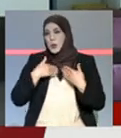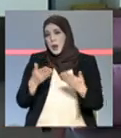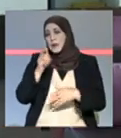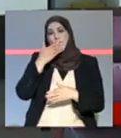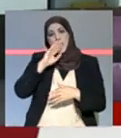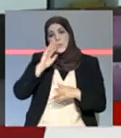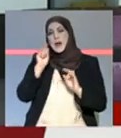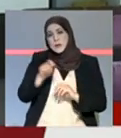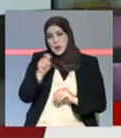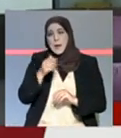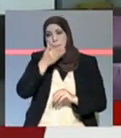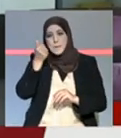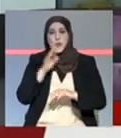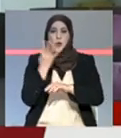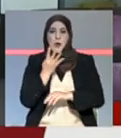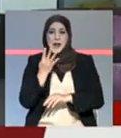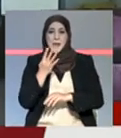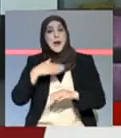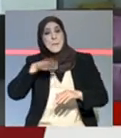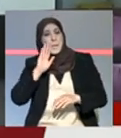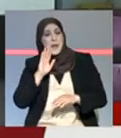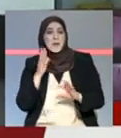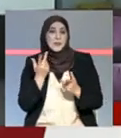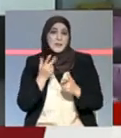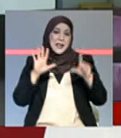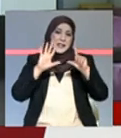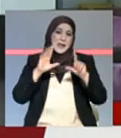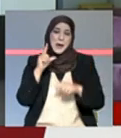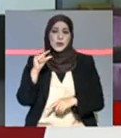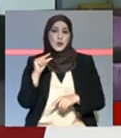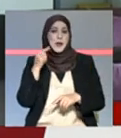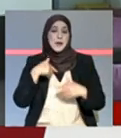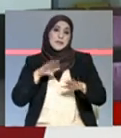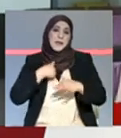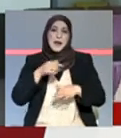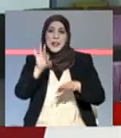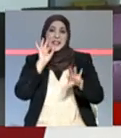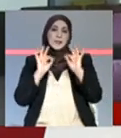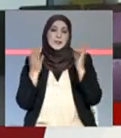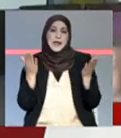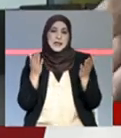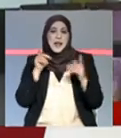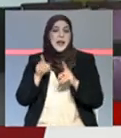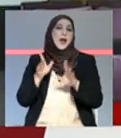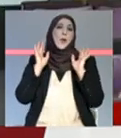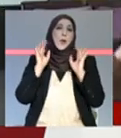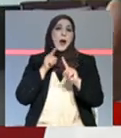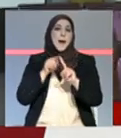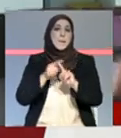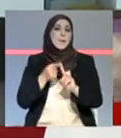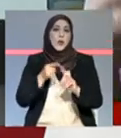الأربعة، ما حط للسبعة للساعة، ولكن غير كافي، لكن نحن ما عندناش اختيار. كان متى المصلحة تتطلب،